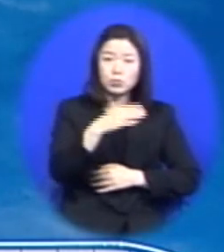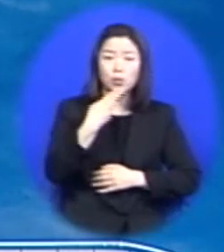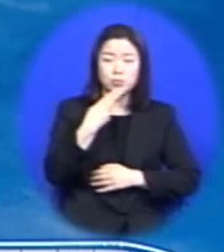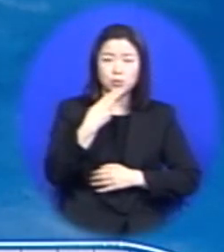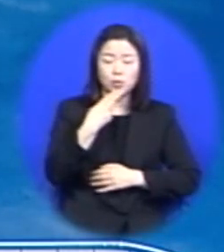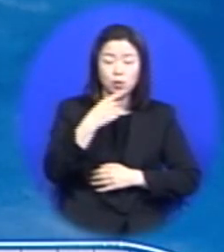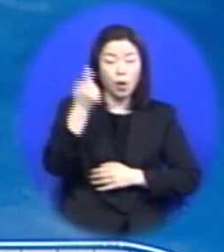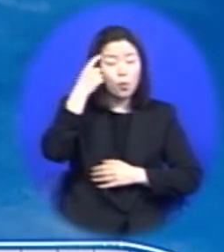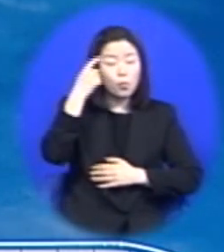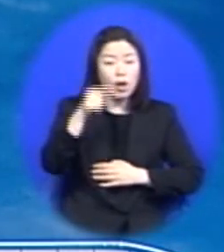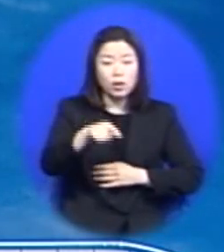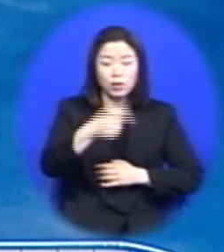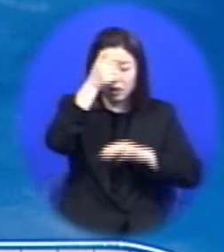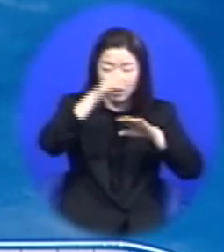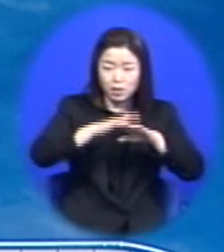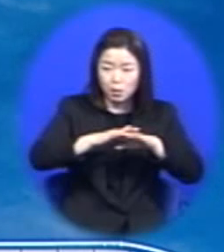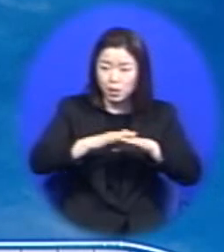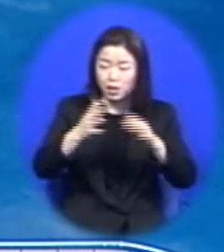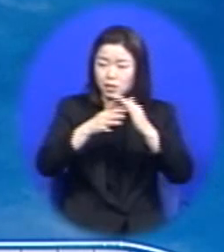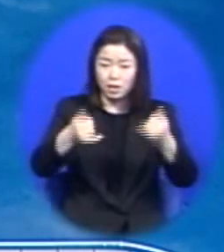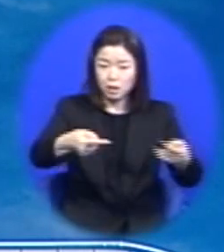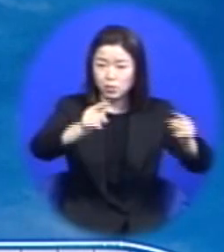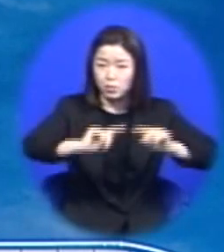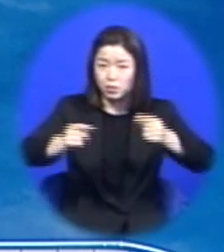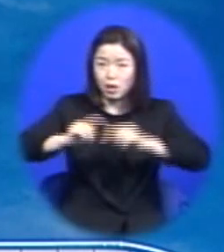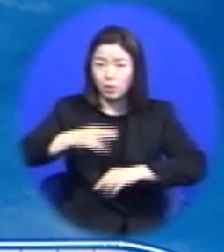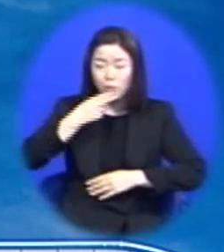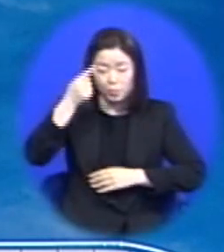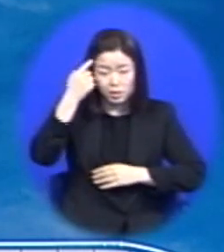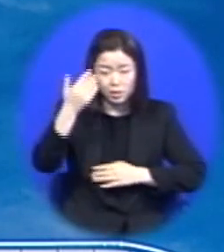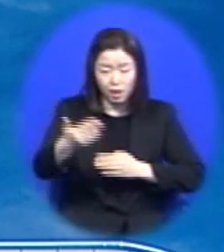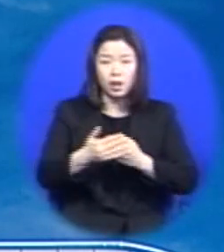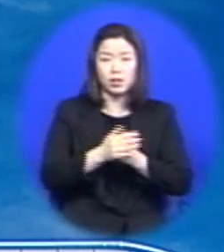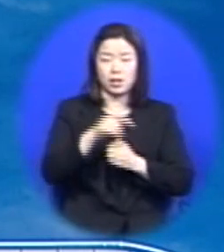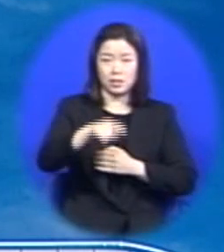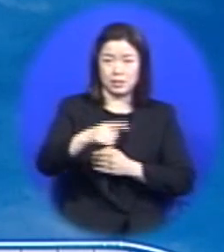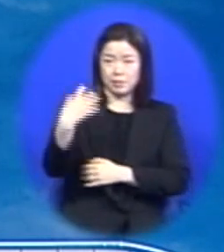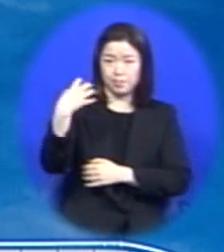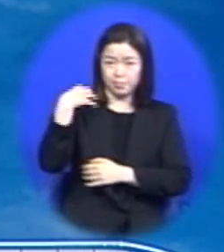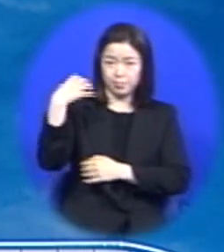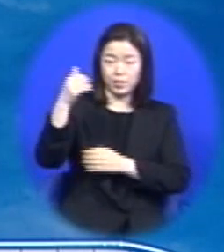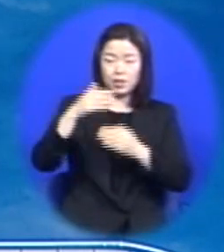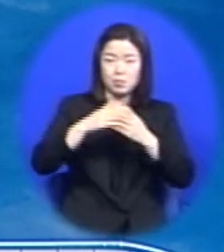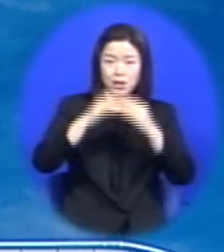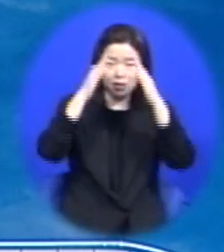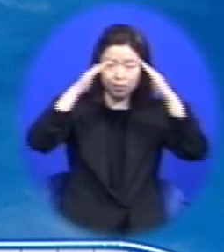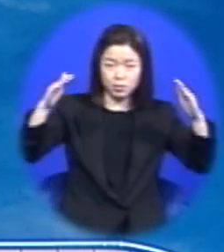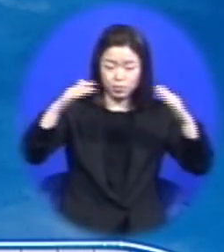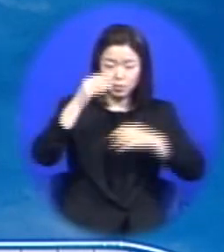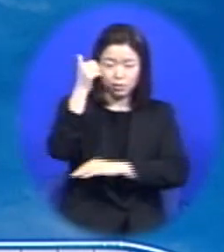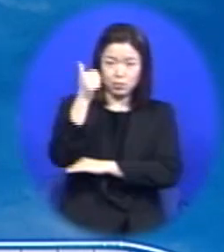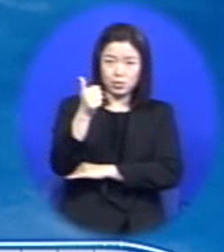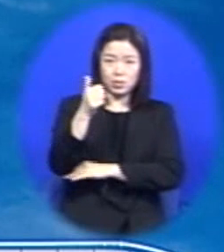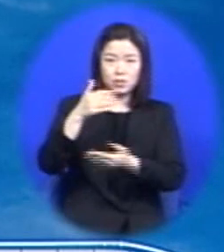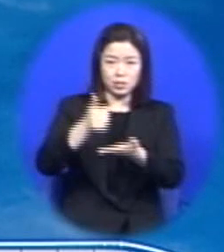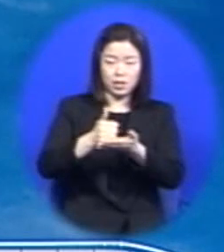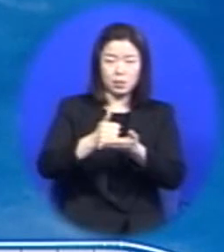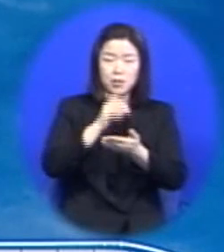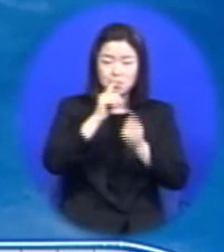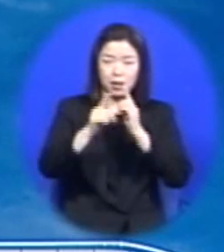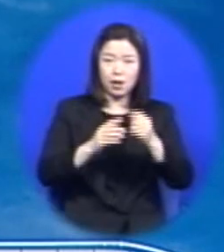아니 왜 이렇게 예배할 사람이 한 사람도 없느냐고 그랬더니 그 주교가 이야기하기를, 제가 오늘